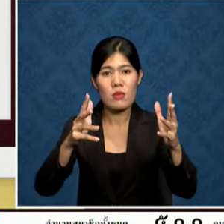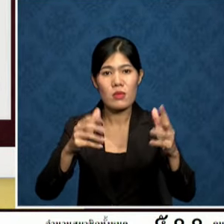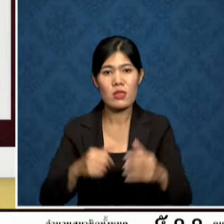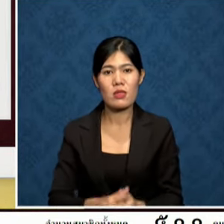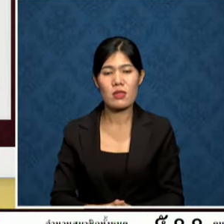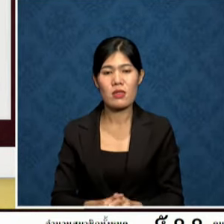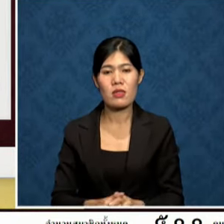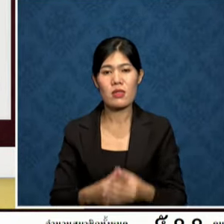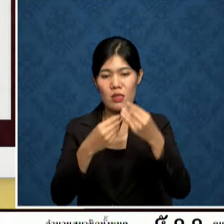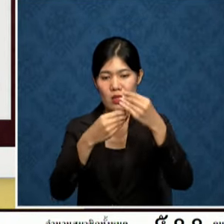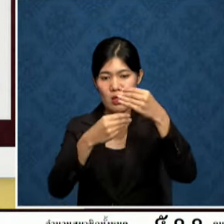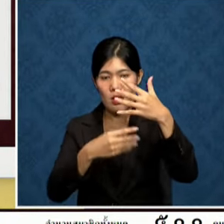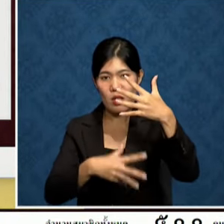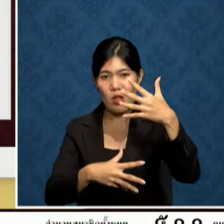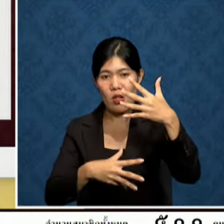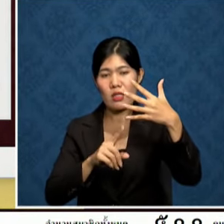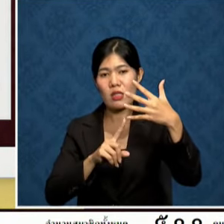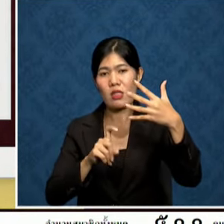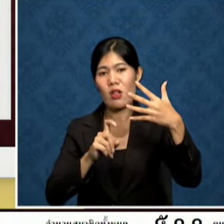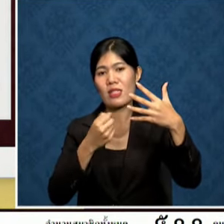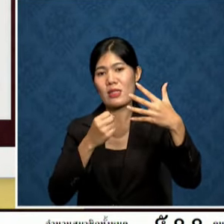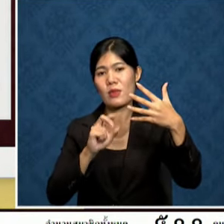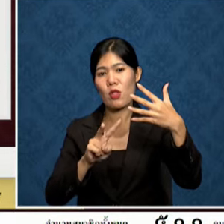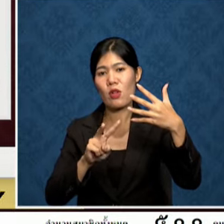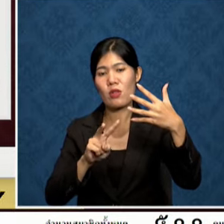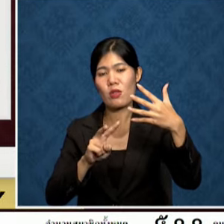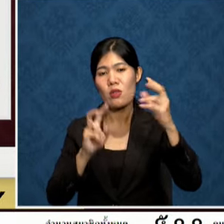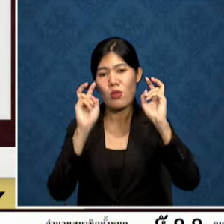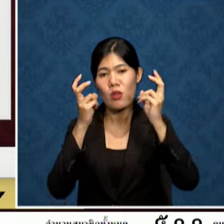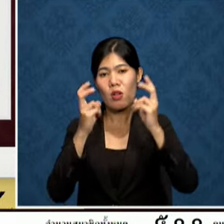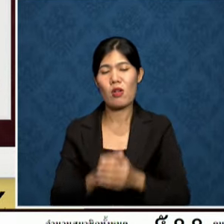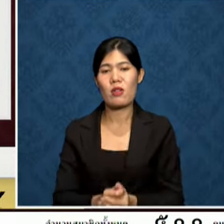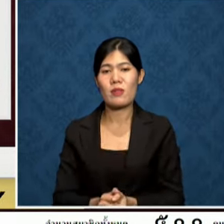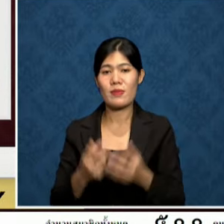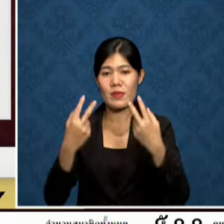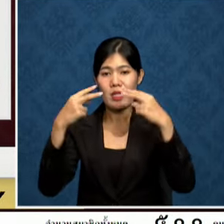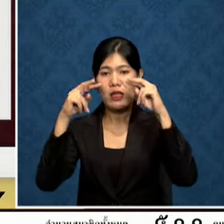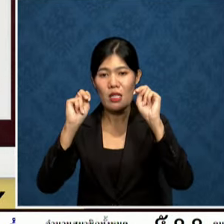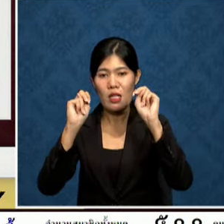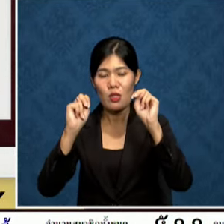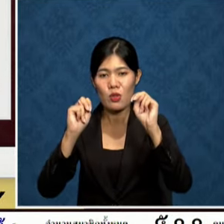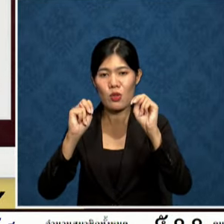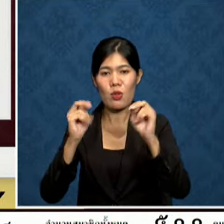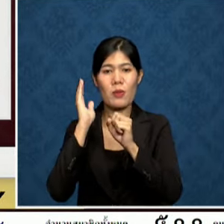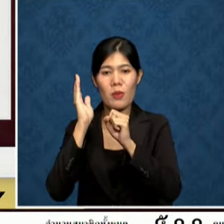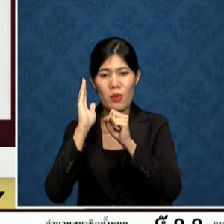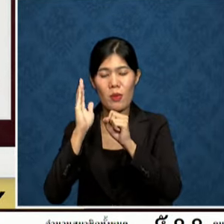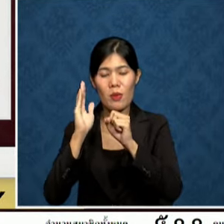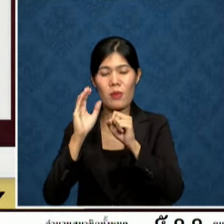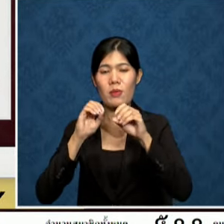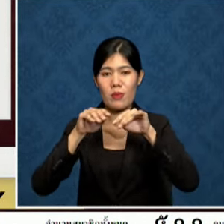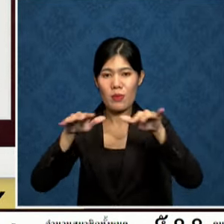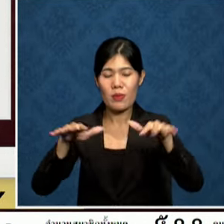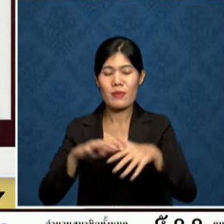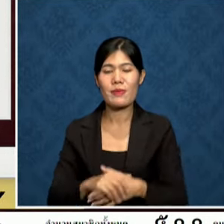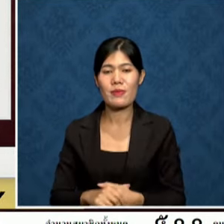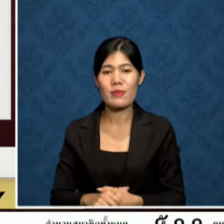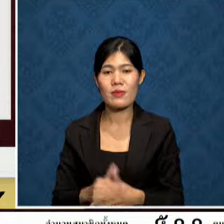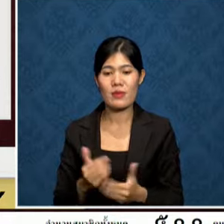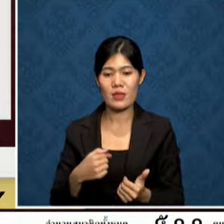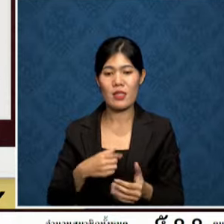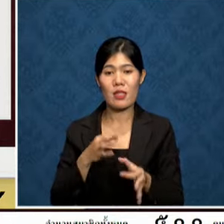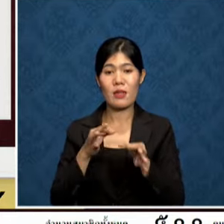142ประเด็นนี่ก็ไม่ได้มาจากไหนไกลก็มาจากการแถลงนโยบายของท่านนายกรัฐมนตรีนั่นเองซึ่งเราก็ได้อภิปรายกันไปใน